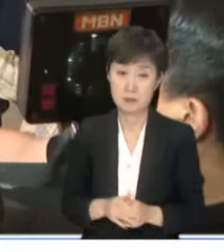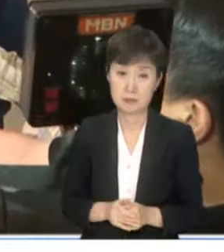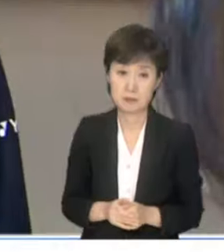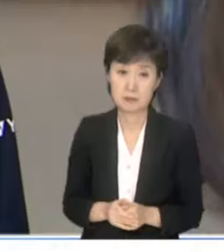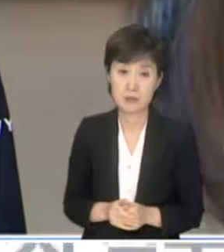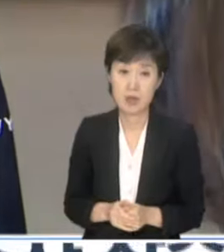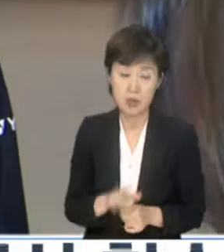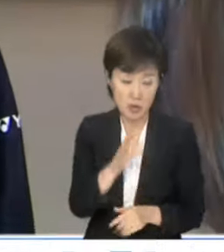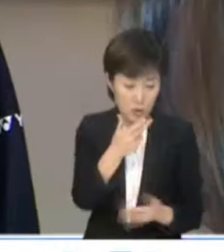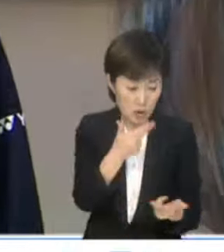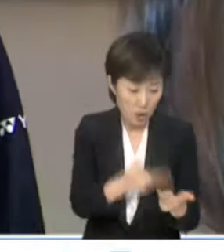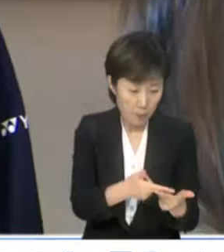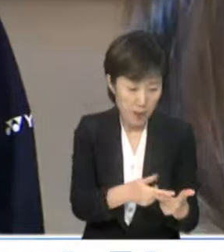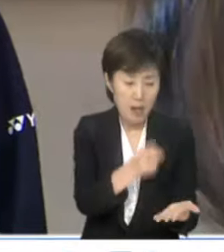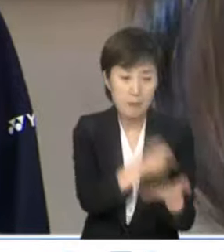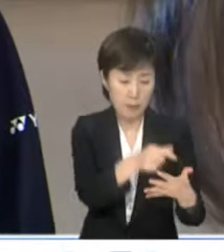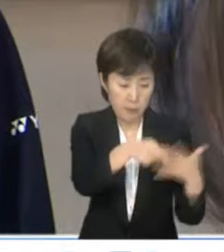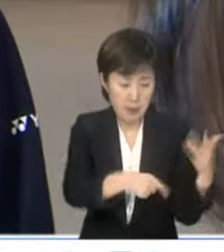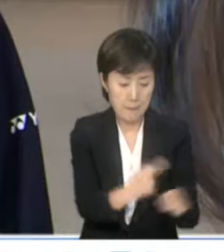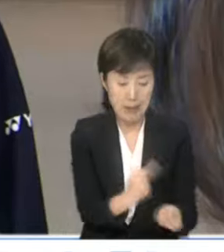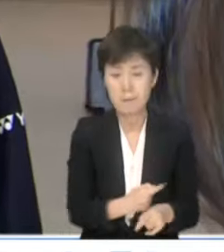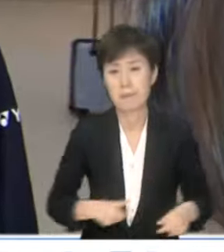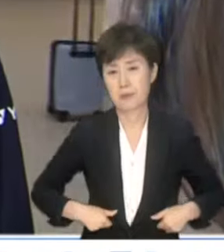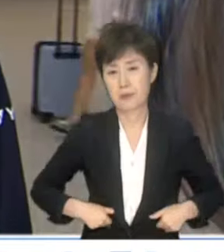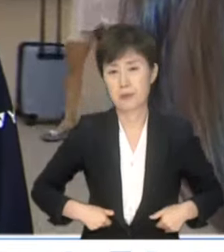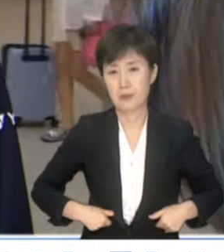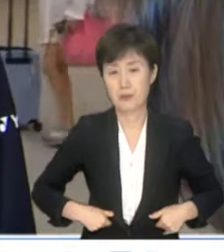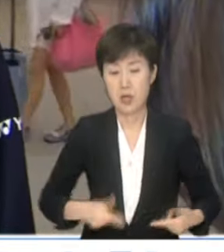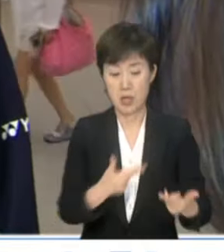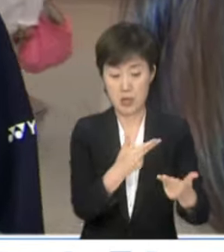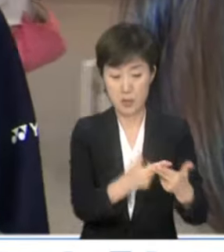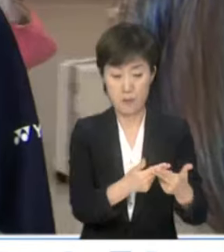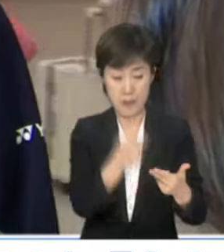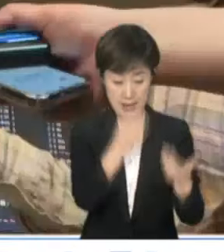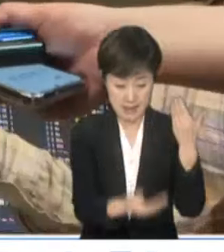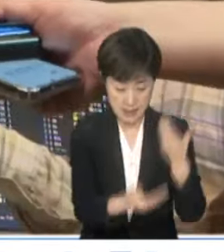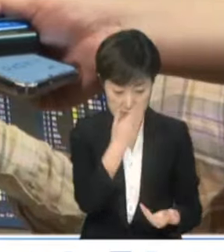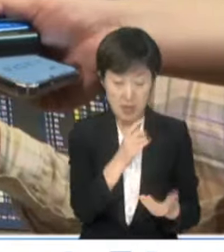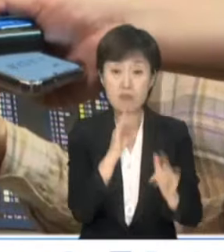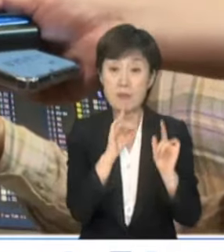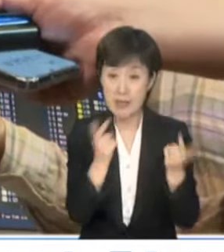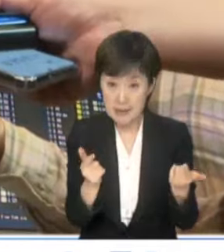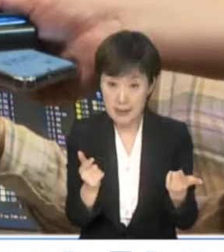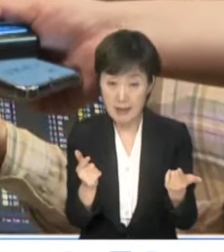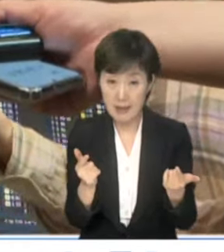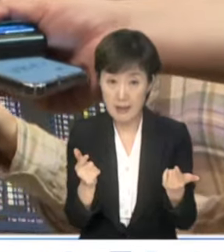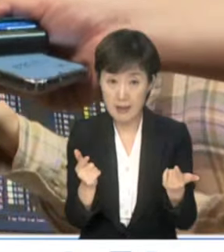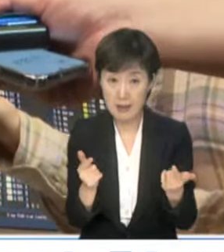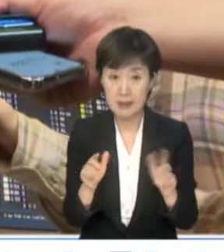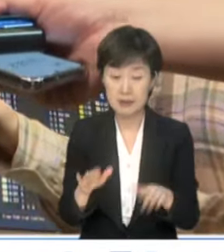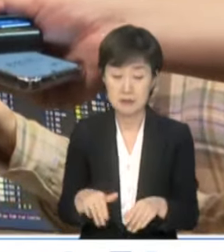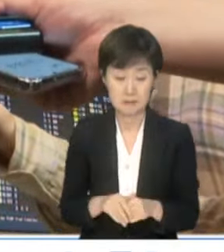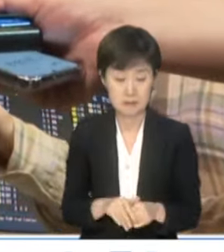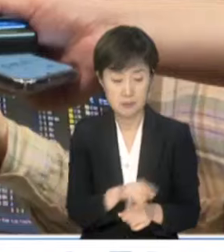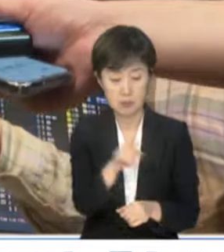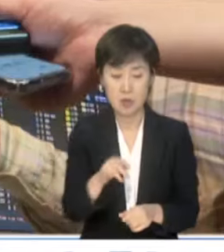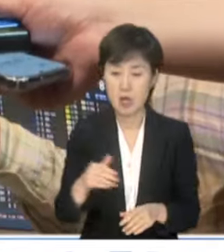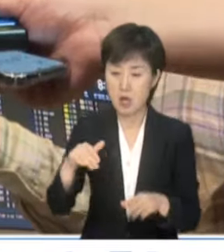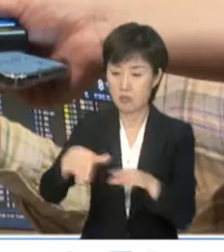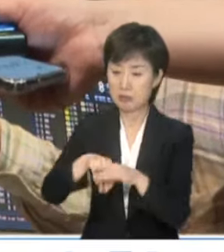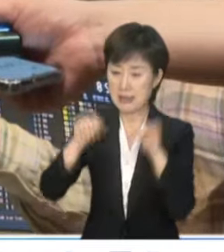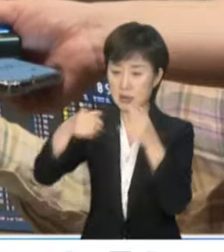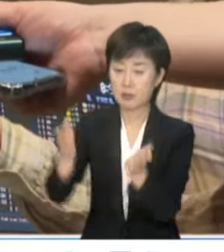결국은 제도적인 문제를 개선해야 되는 부분이기 때문에 협회 감사와 더불어서 문체부에서도 지금 유인촌